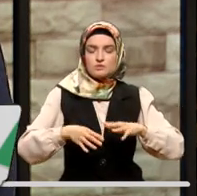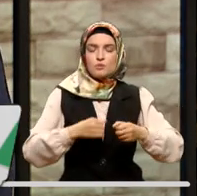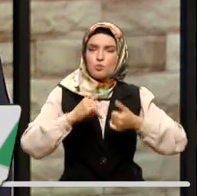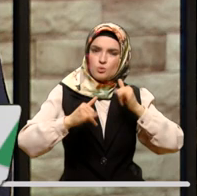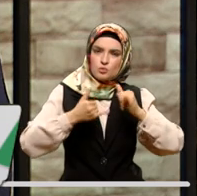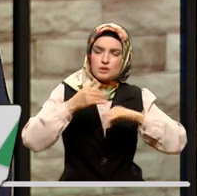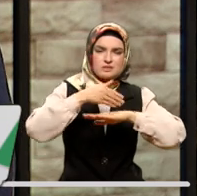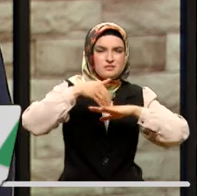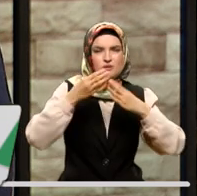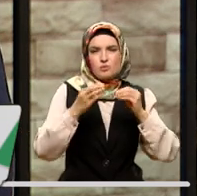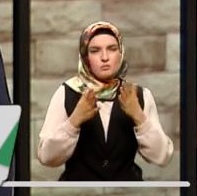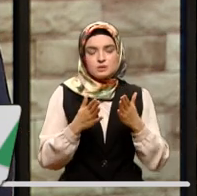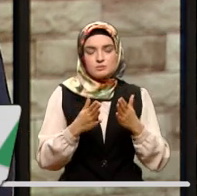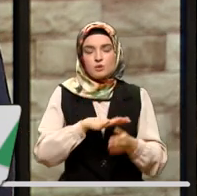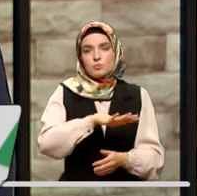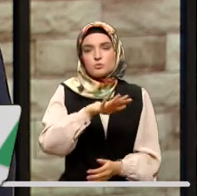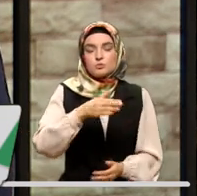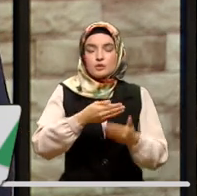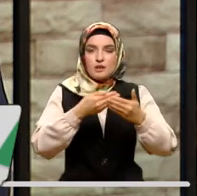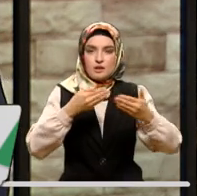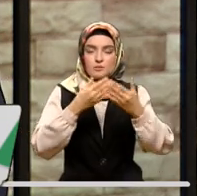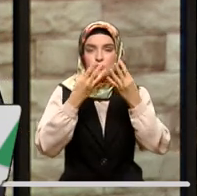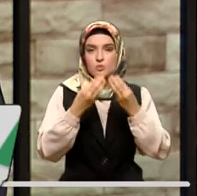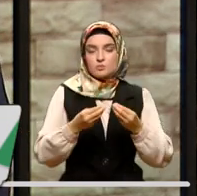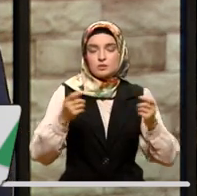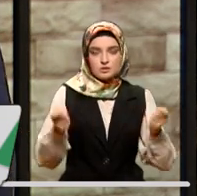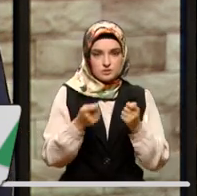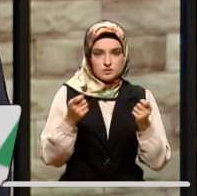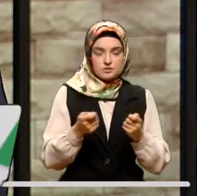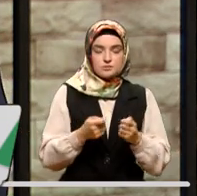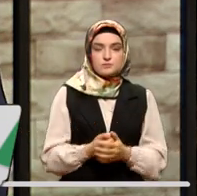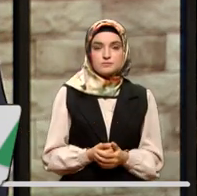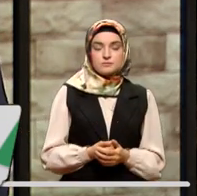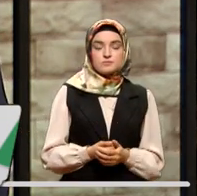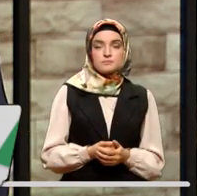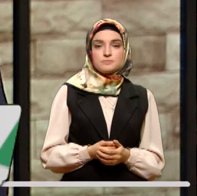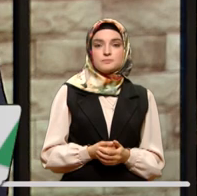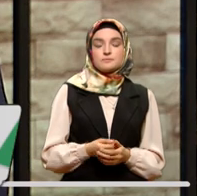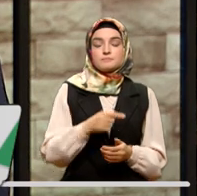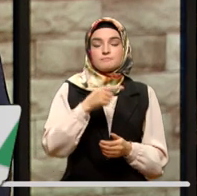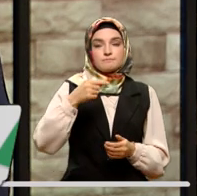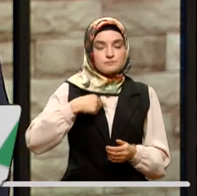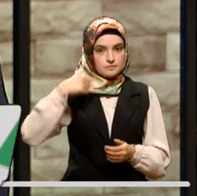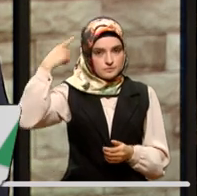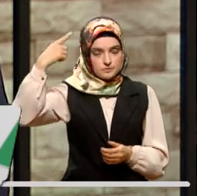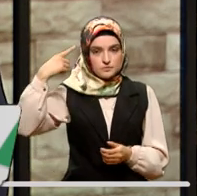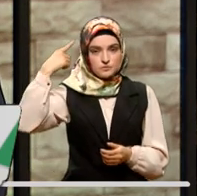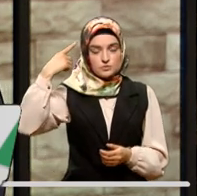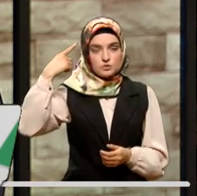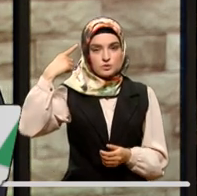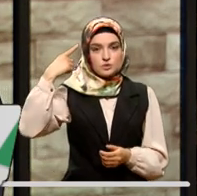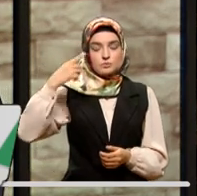oynarken yaralanabilir. Ama bütün tedbirleri almaya çalışıyoruz elimizden geldiğince. Bu tedbirlerle bizim niyetimiz, çocuk